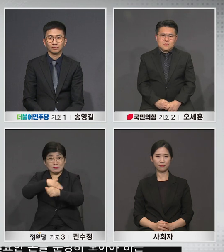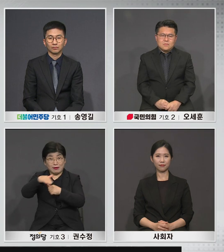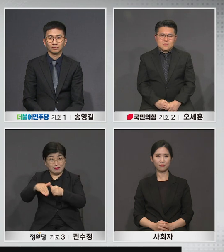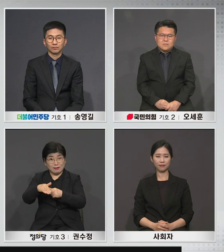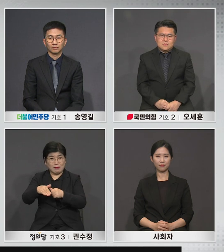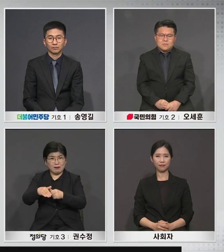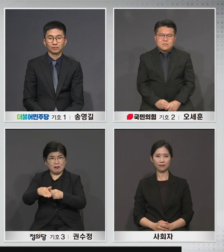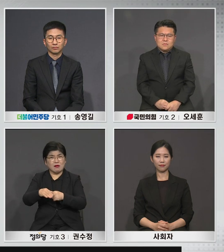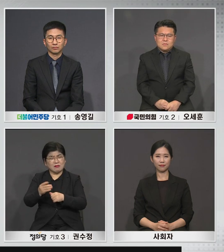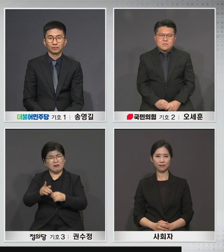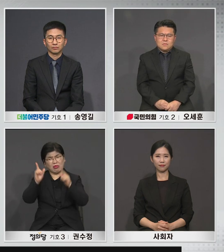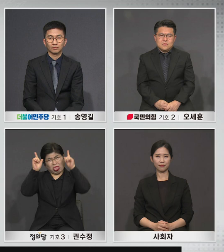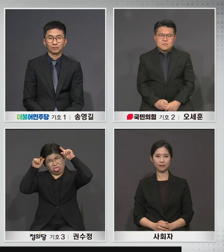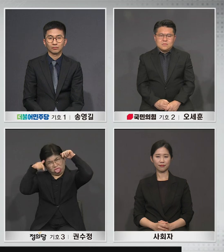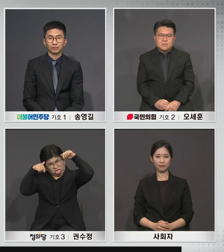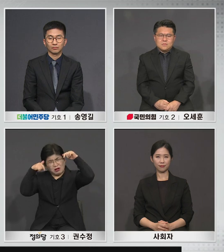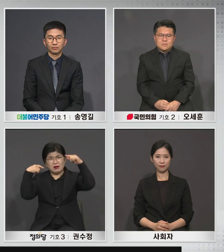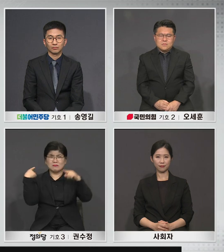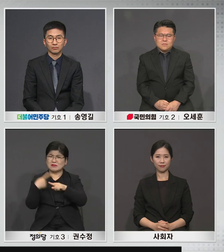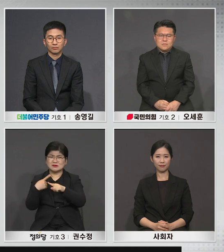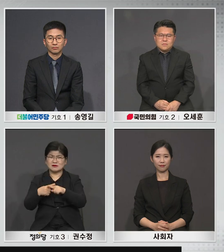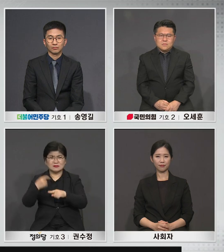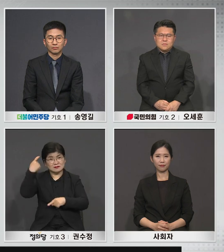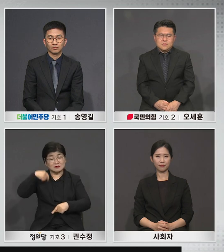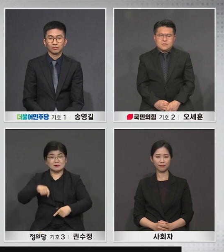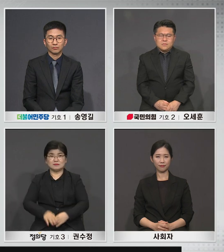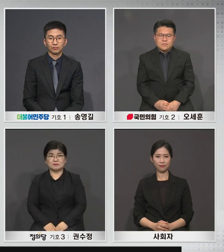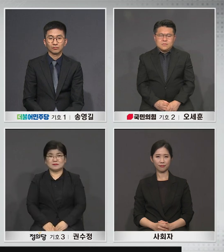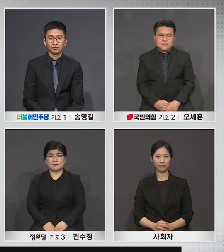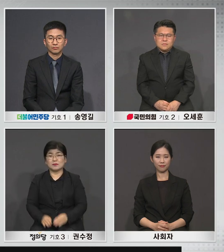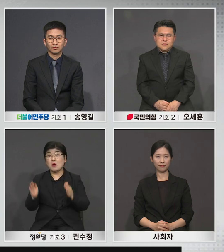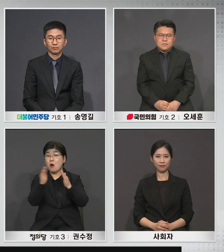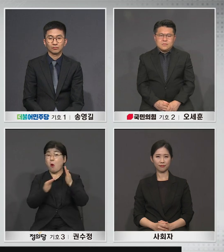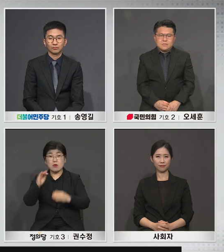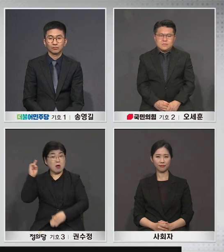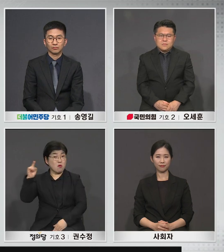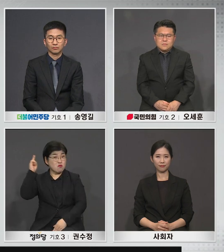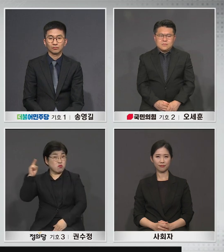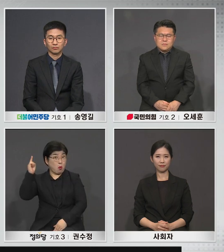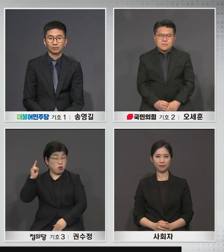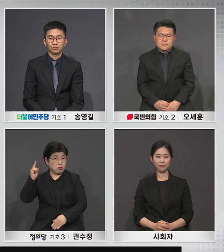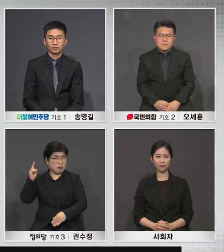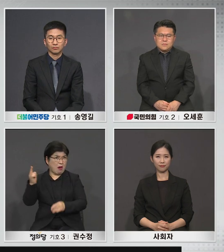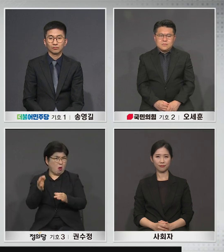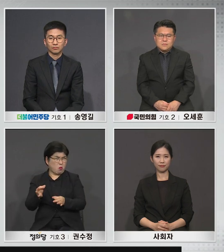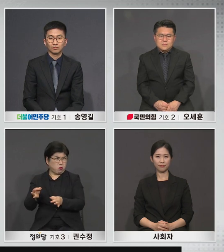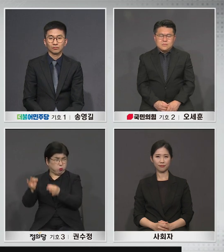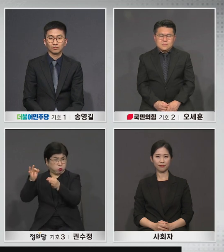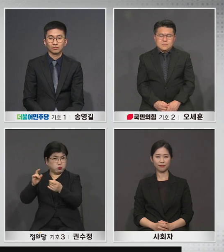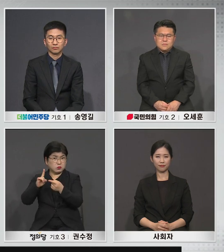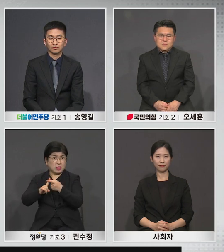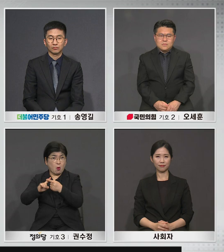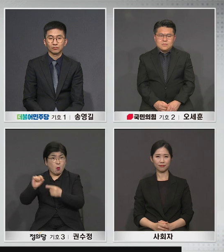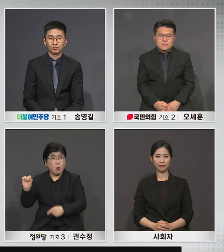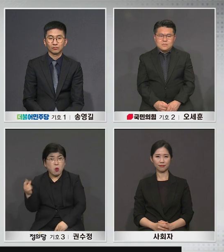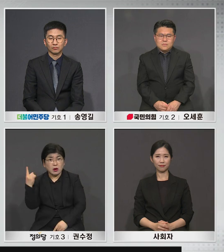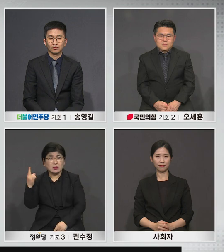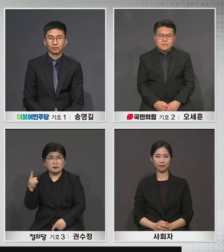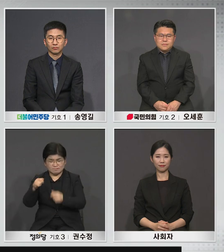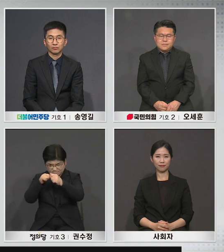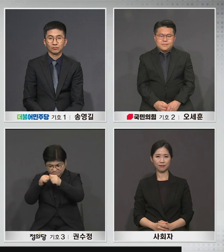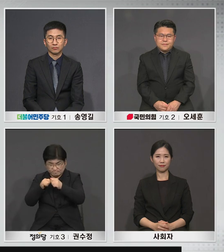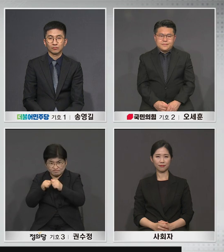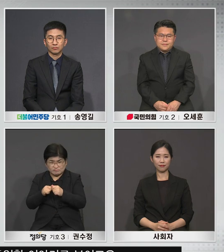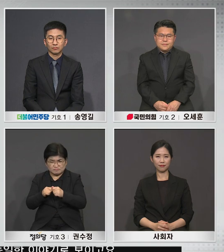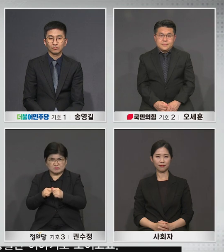억지 춘향이 아닐까라는 말씀을 드리고 싶습니다. 공공요금 인상과 관련해서는 그 요인이 있다면 꼼꼼히 따질 필요가